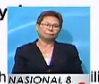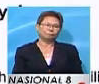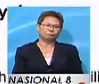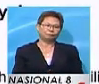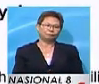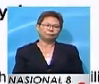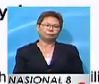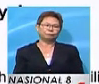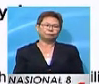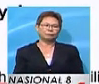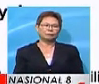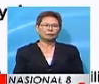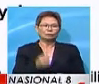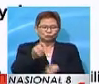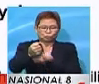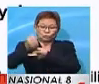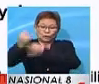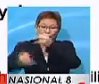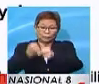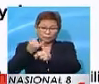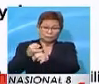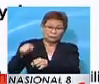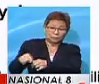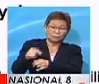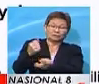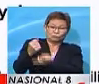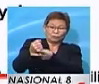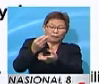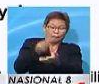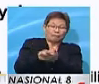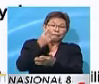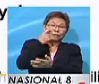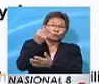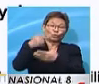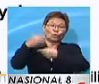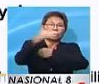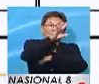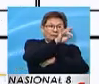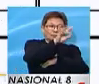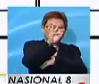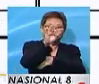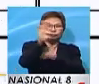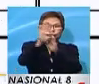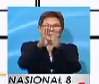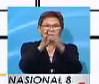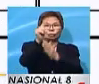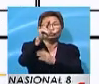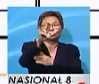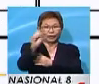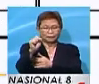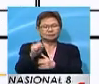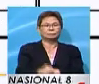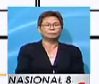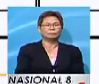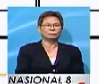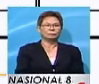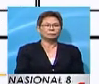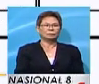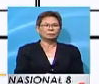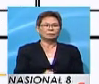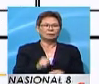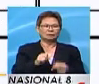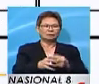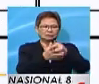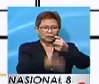jangka nama RAB antarabangsa ialah rizab mata Wang asing 89 bilion Amerika kedudukan rizab